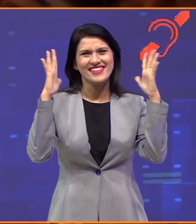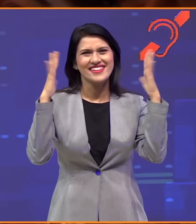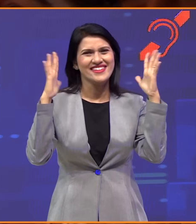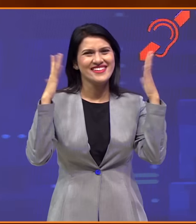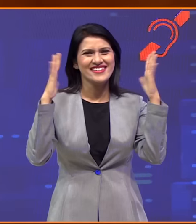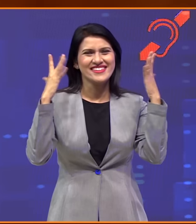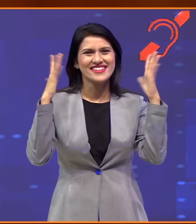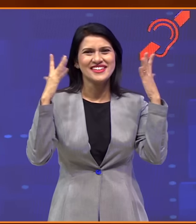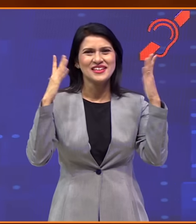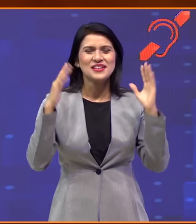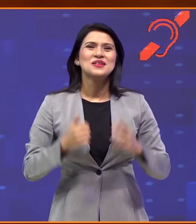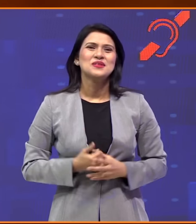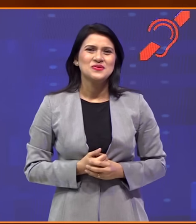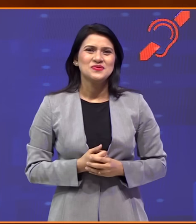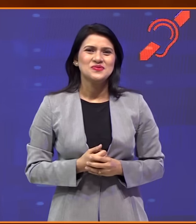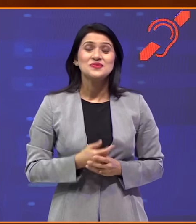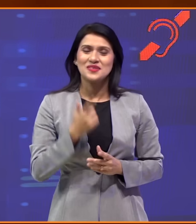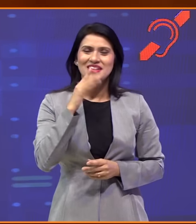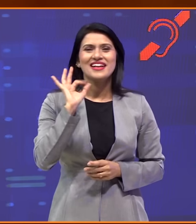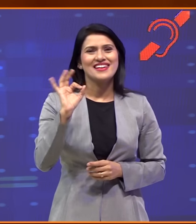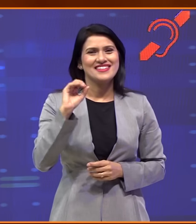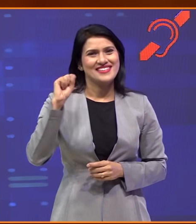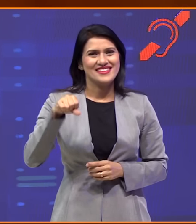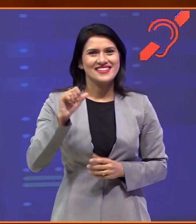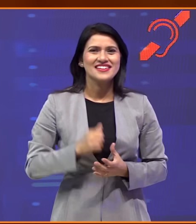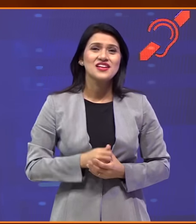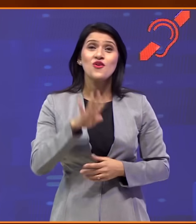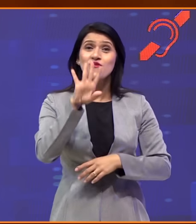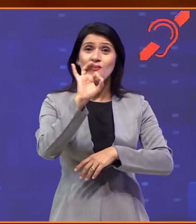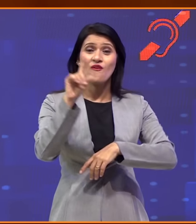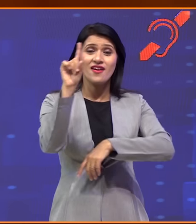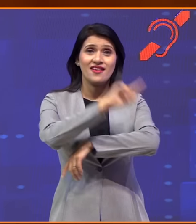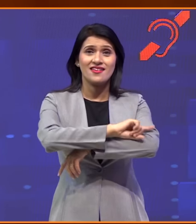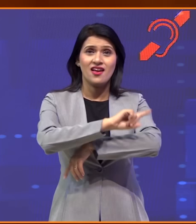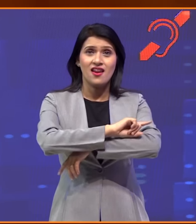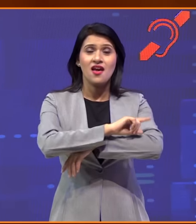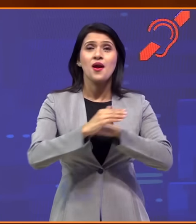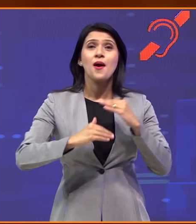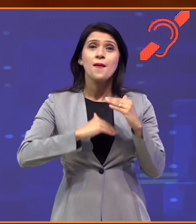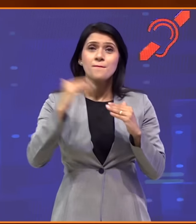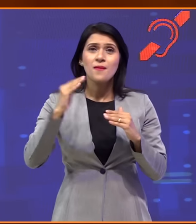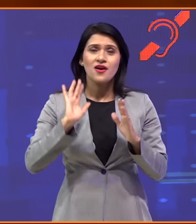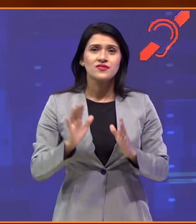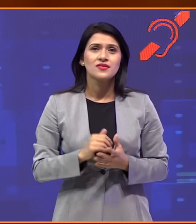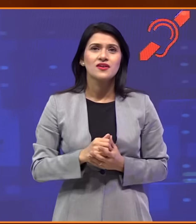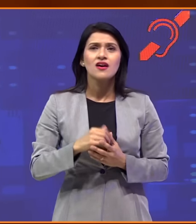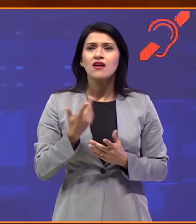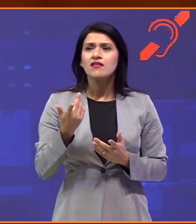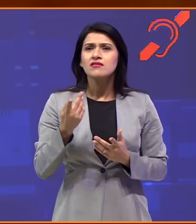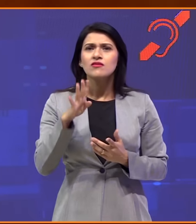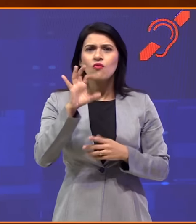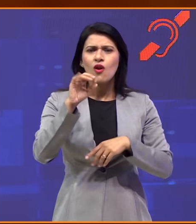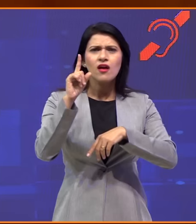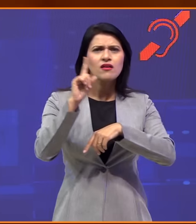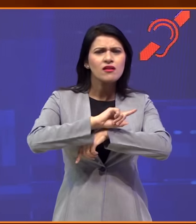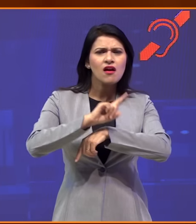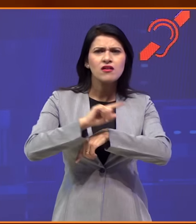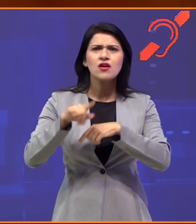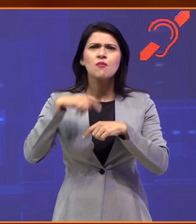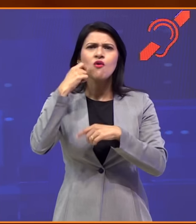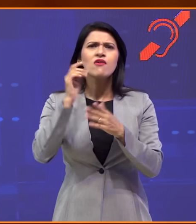के देखिए अच्छी बात क्या है 40 दिन से ददा मेरी फिल्में नहीं लेती है